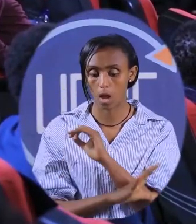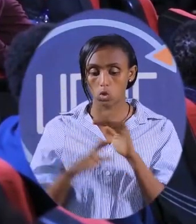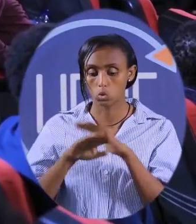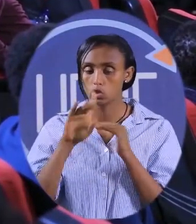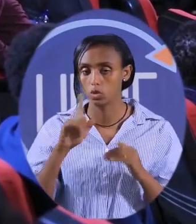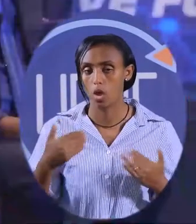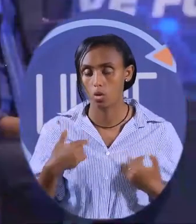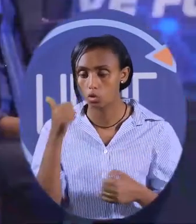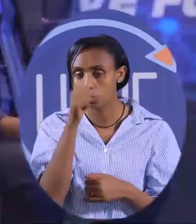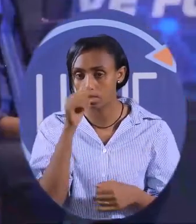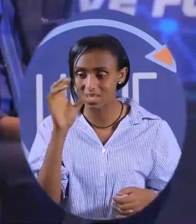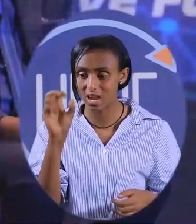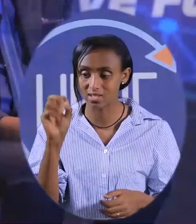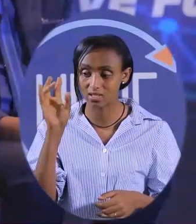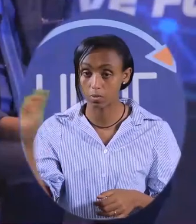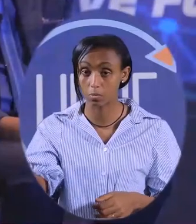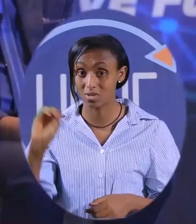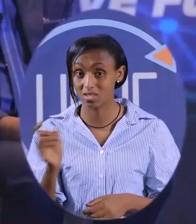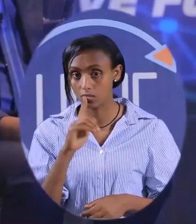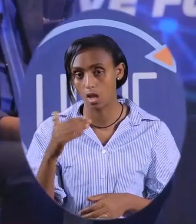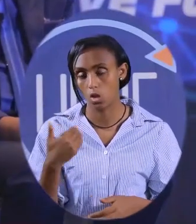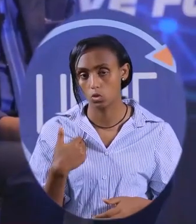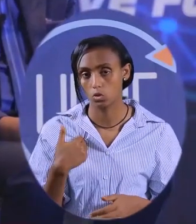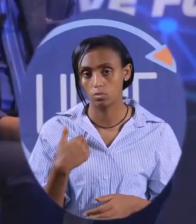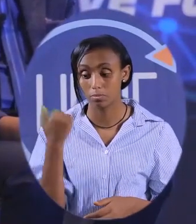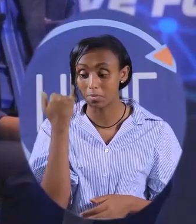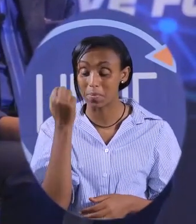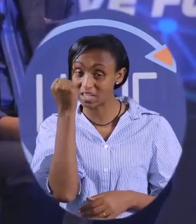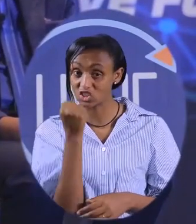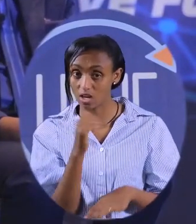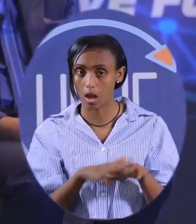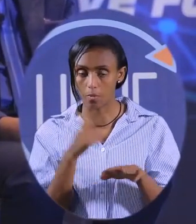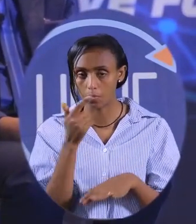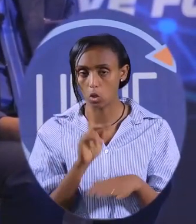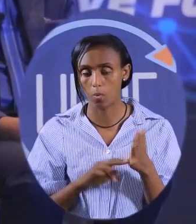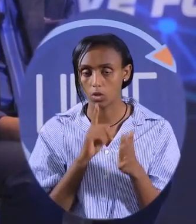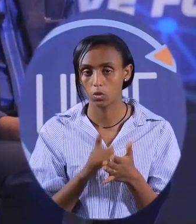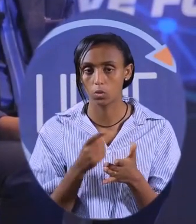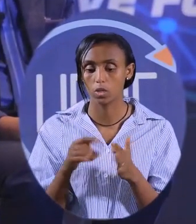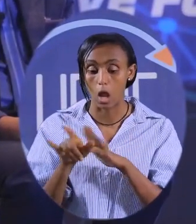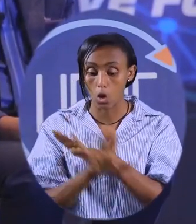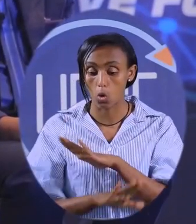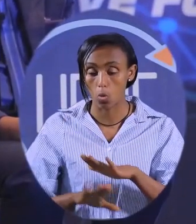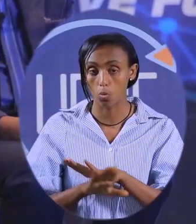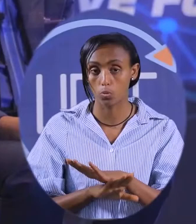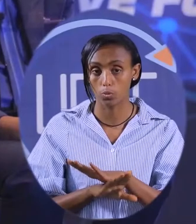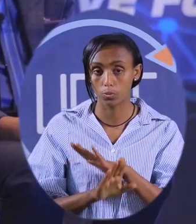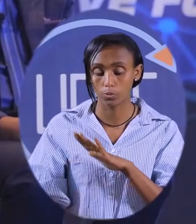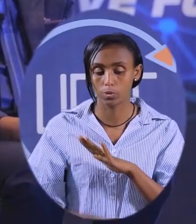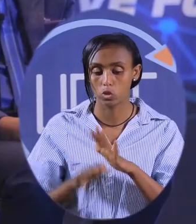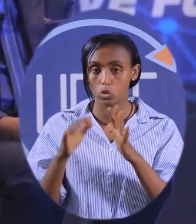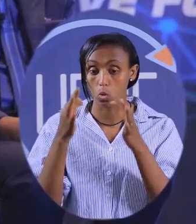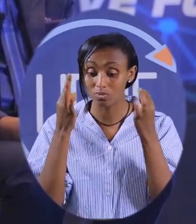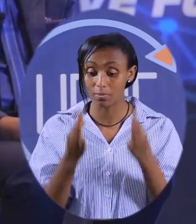ኢትዮጵያ የምትመደበው። 37% ላይ ነው በስታንቲንግ ወይም መቀንጨር በሚለው ያለው ማለት ነው። እና ሎው ኮሚትመንት